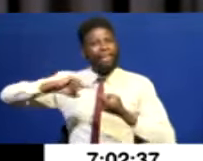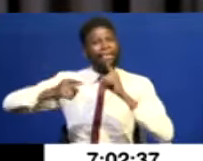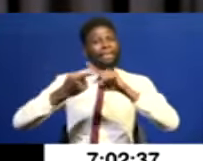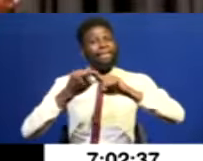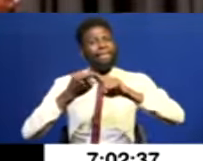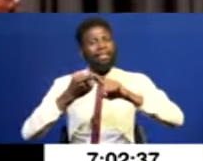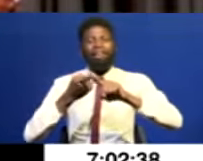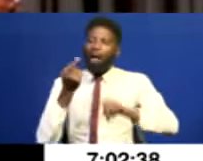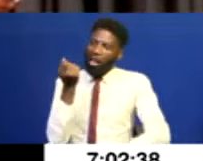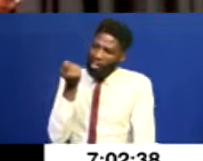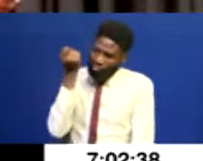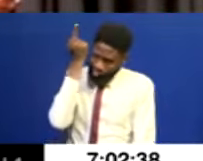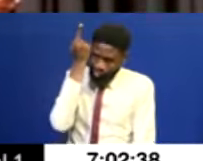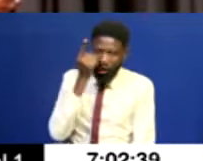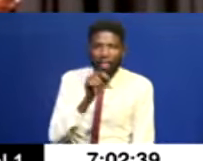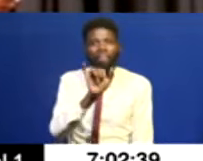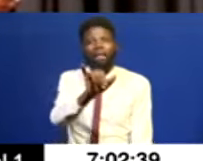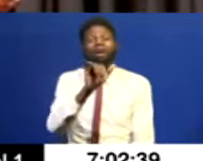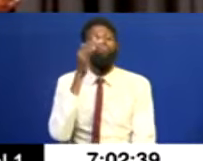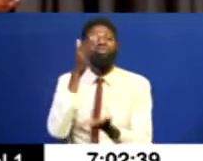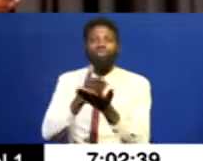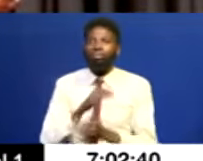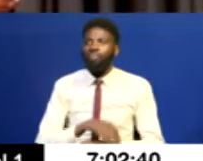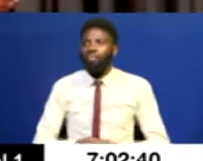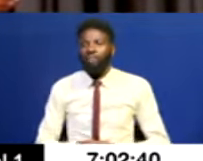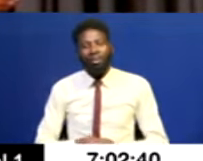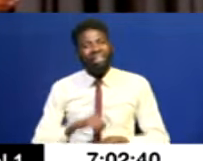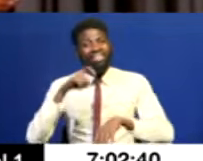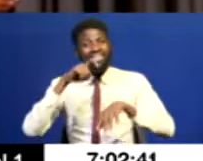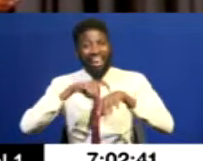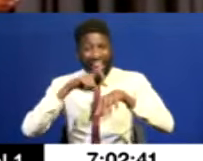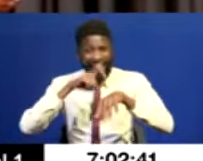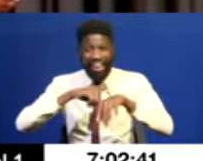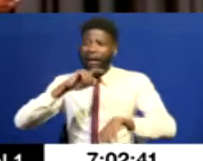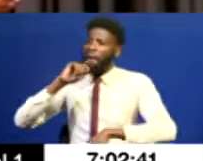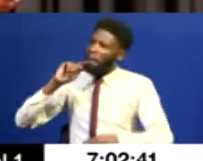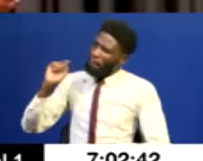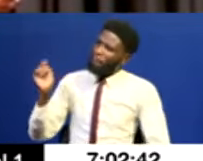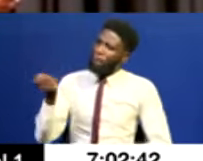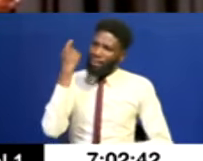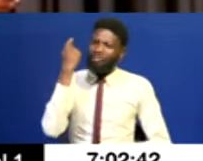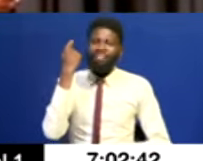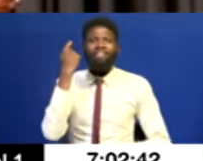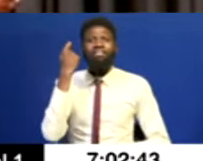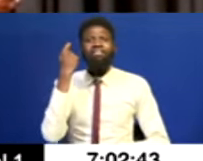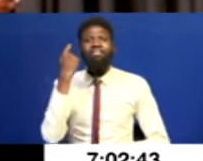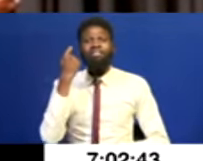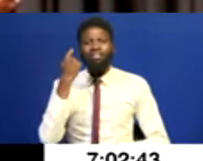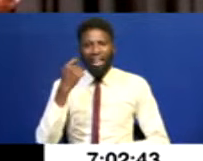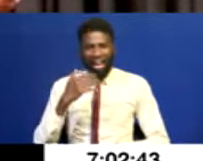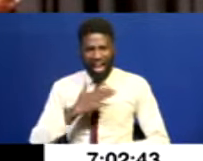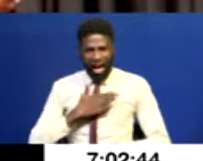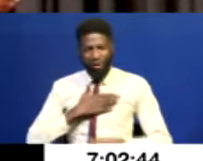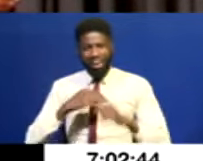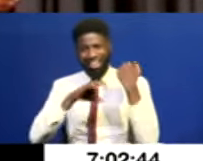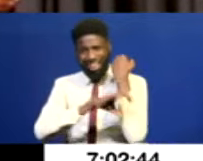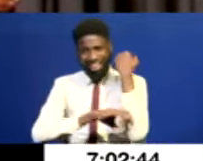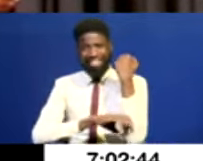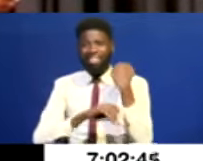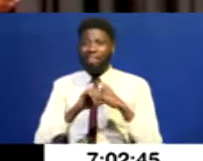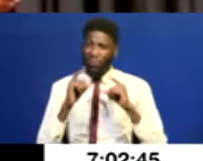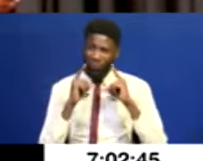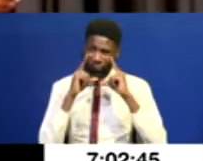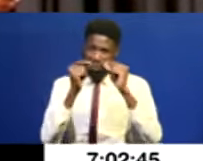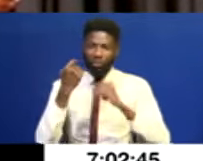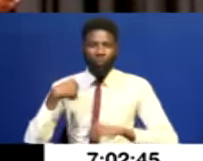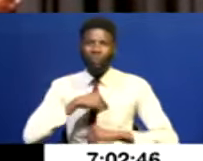that truth. When the president of Kenya says we need to make a contribution to